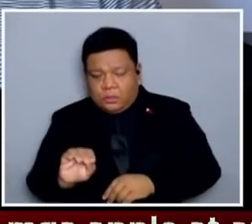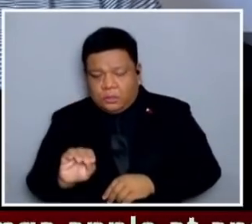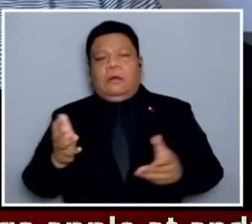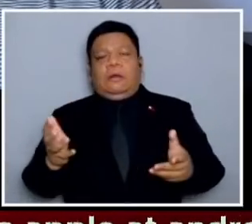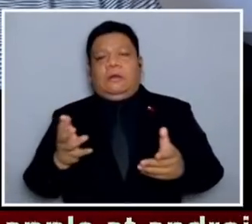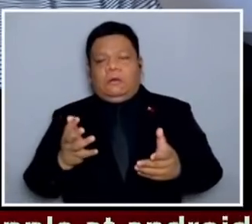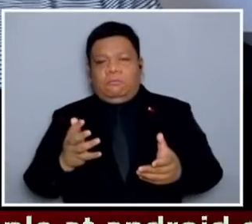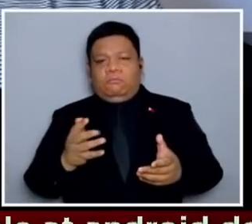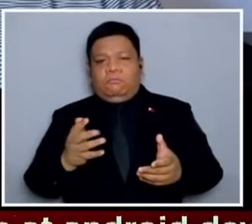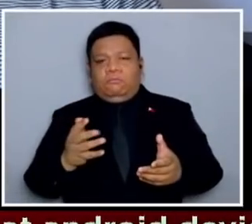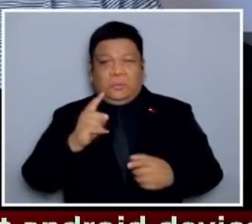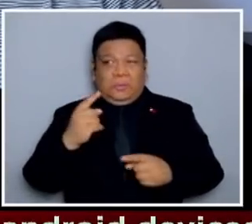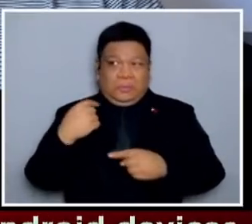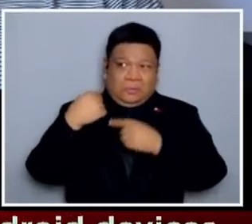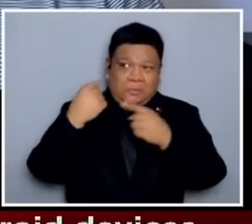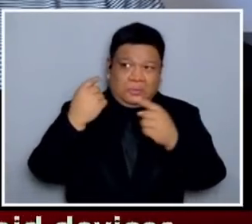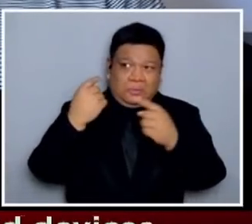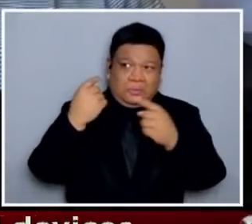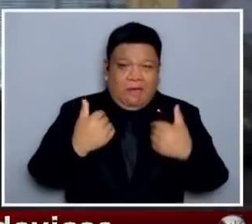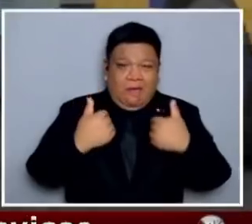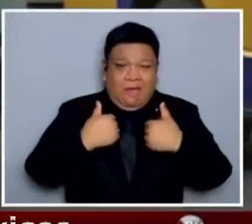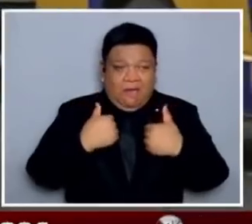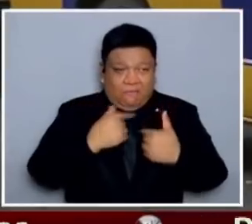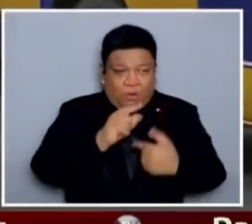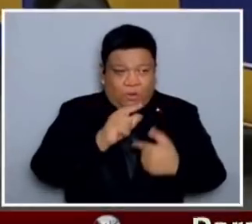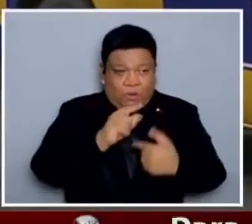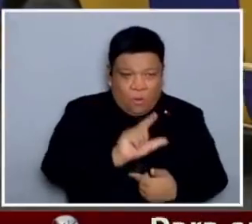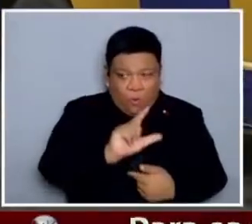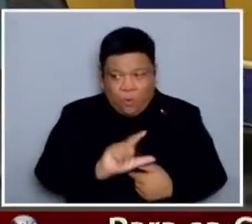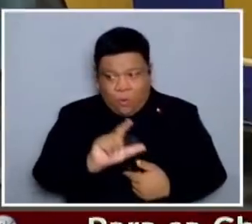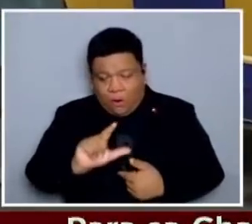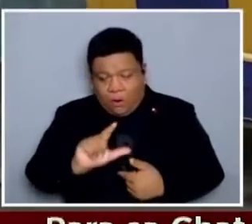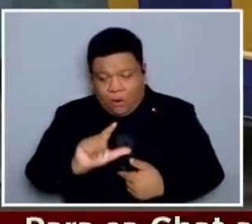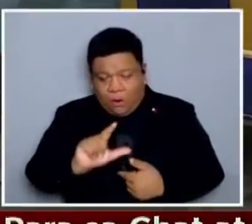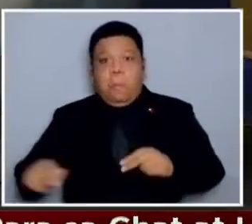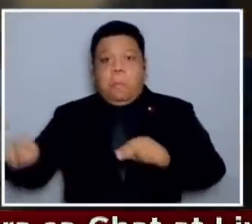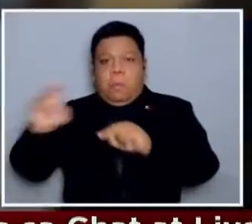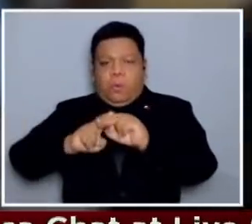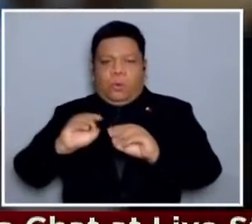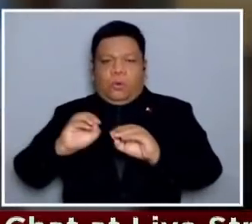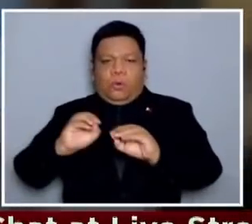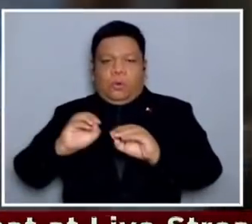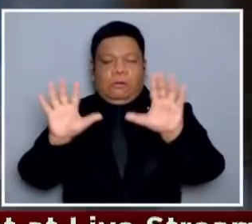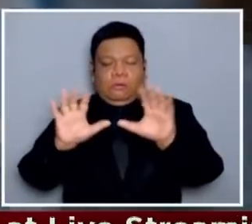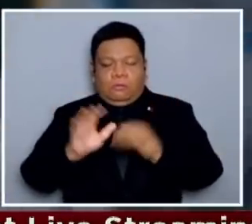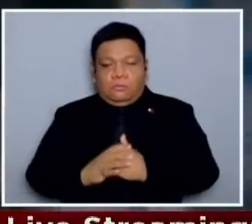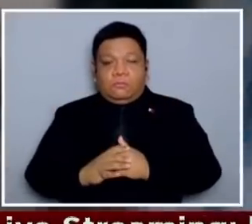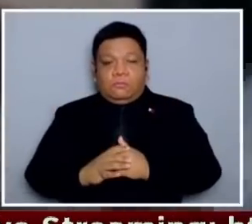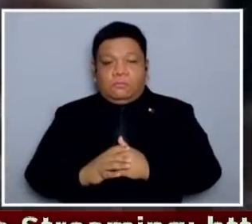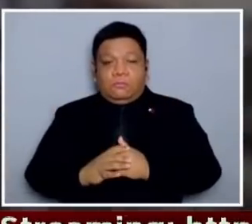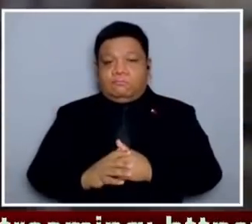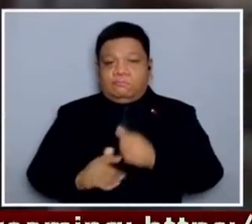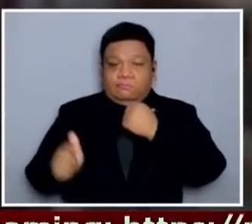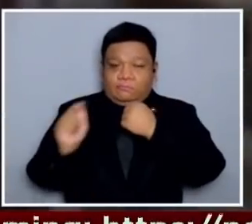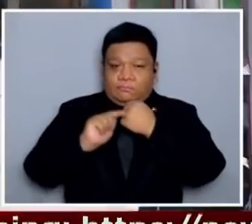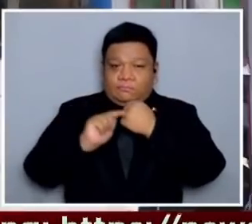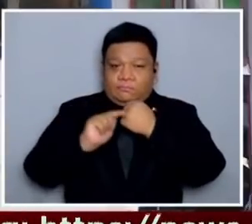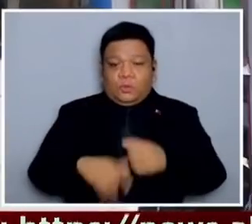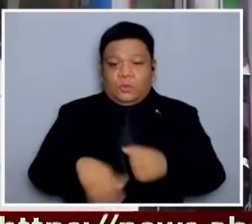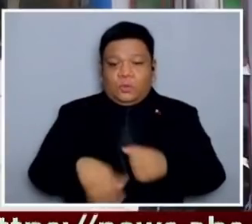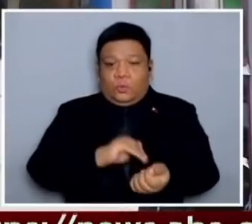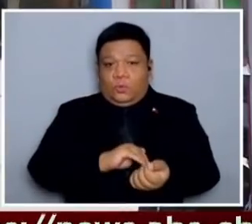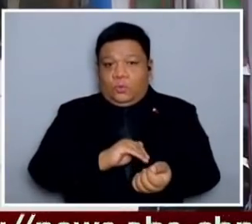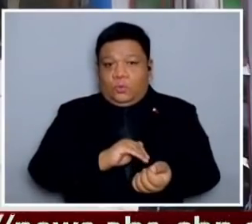increase, talaga mas pronounced. Dagdag ni Guido, dahil sa pagtaas ng positivity rate, hindi imposible na makatala ulit